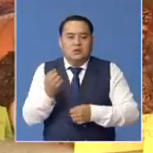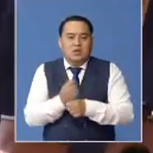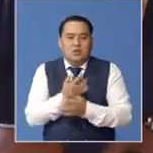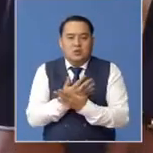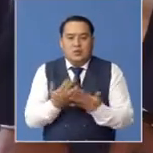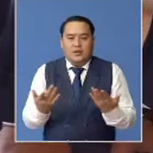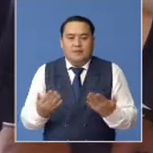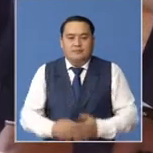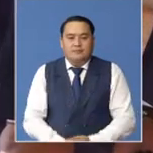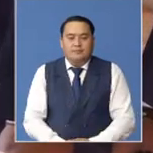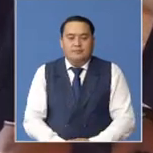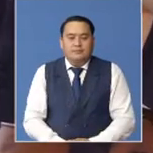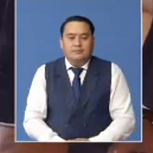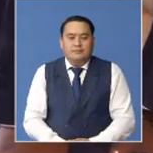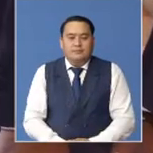другие.